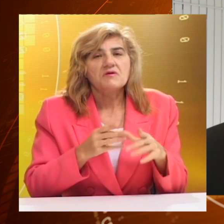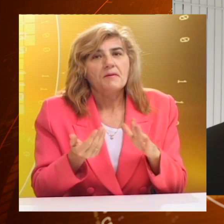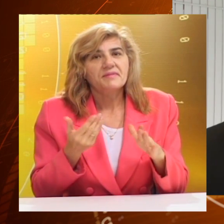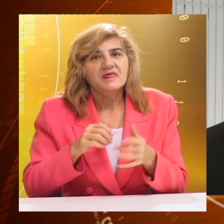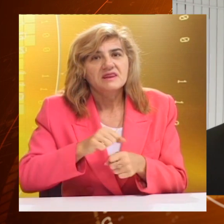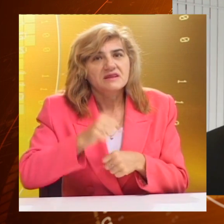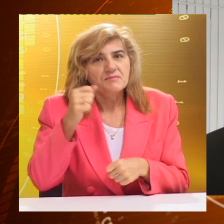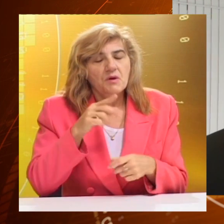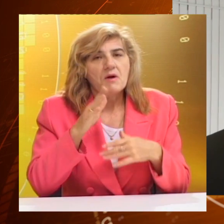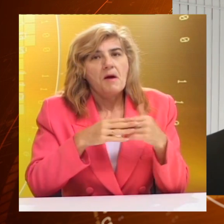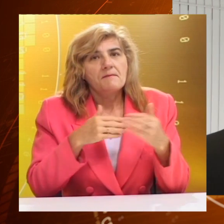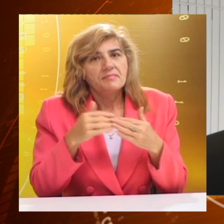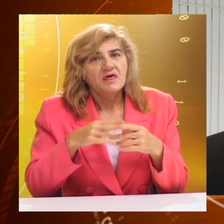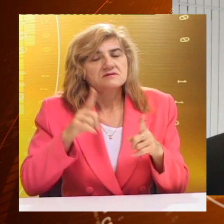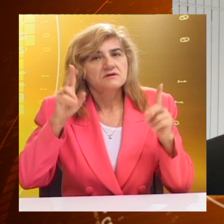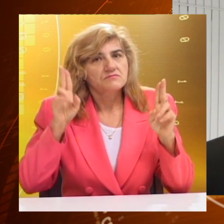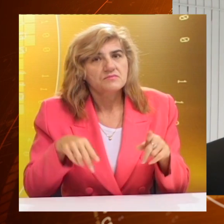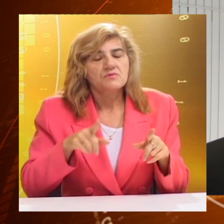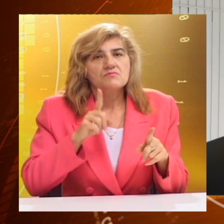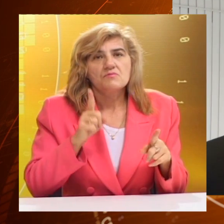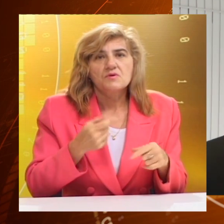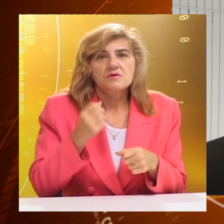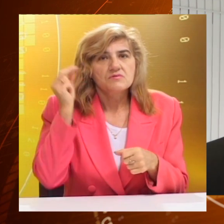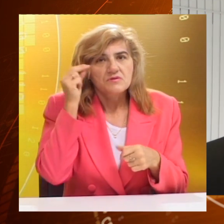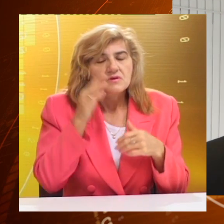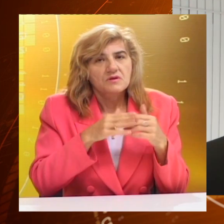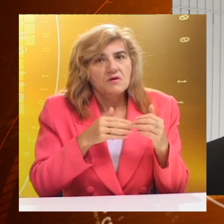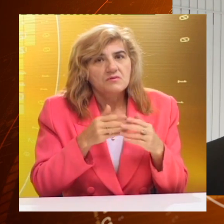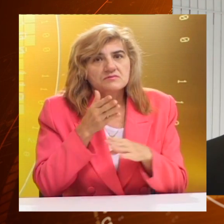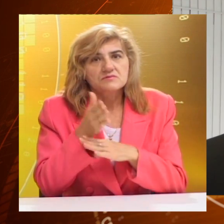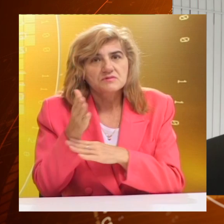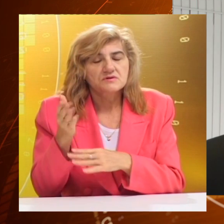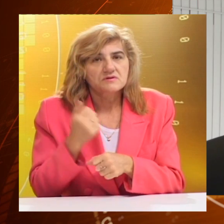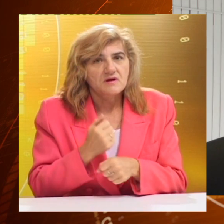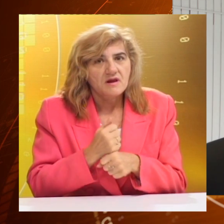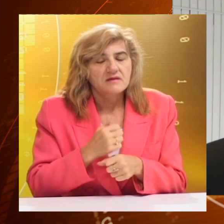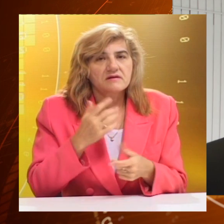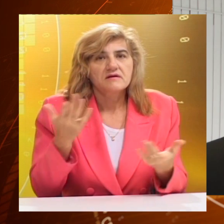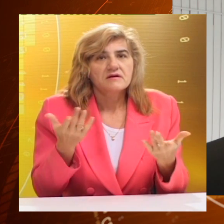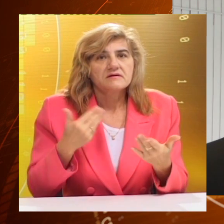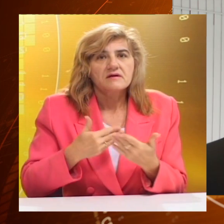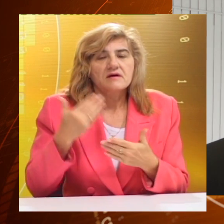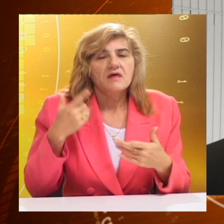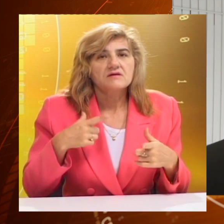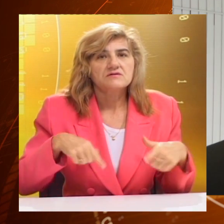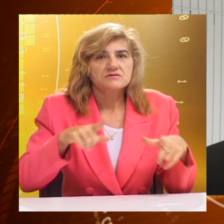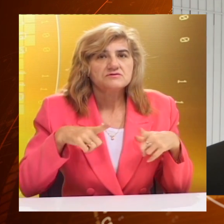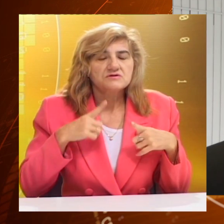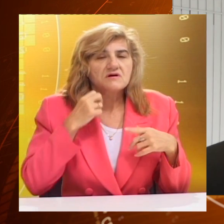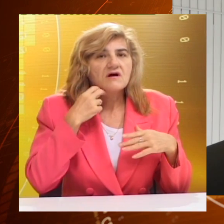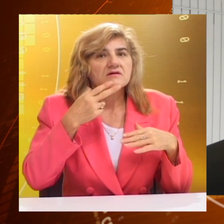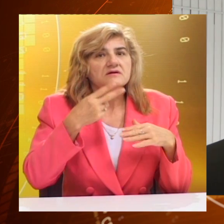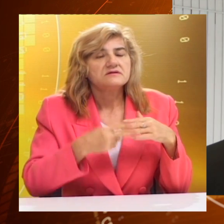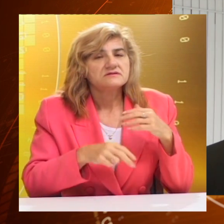diplomskog rada i to je prilika da se prvi puta zvanično nalaze u ulogama i radnim mestima koja će ih čekati